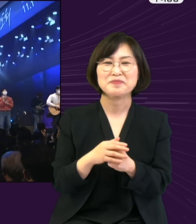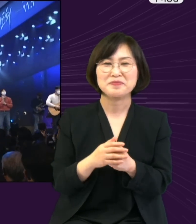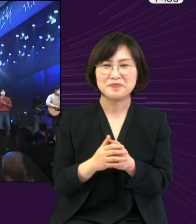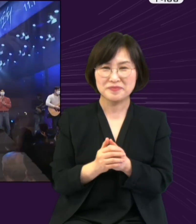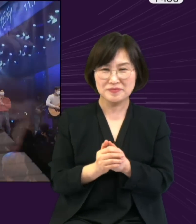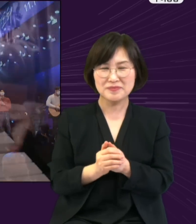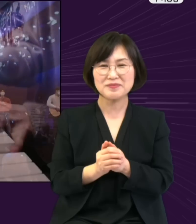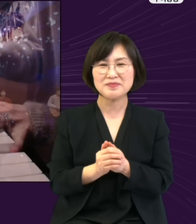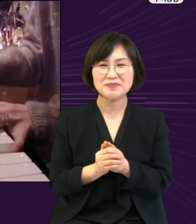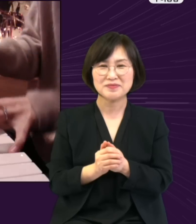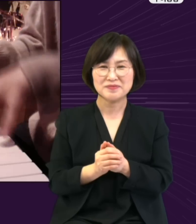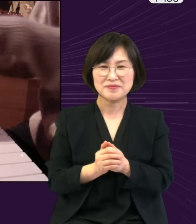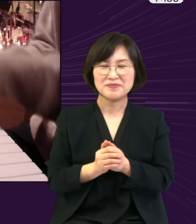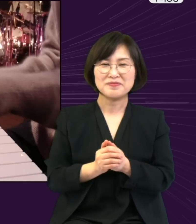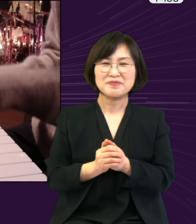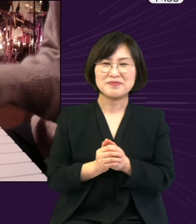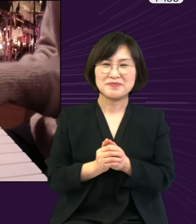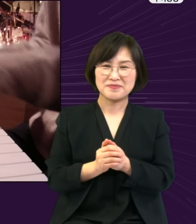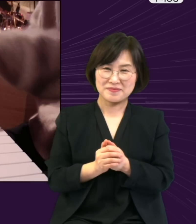주님만을 사랑하리라.